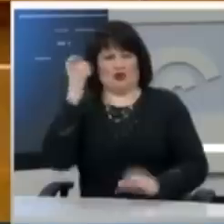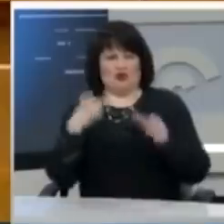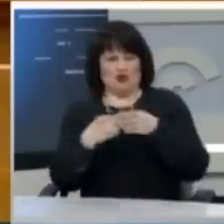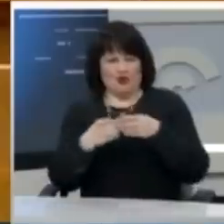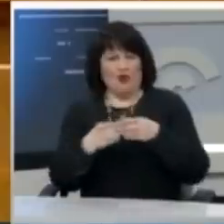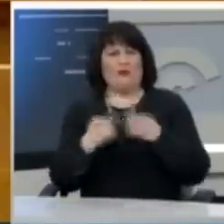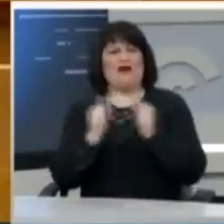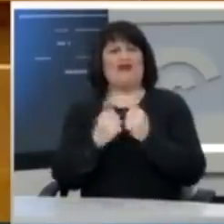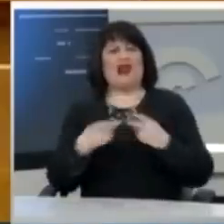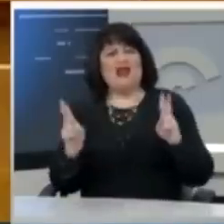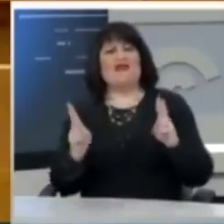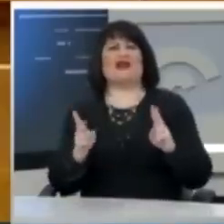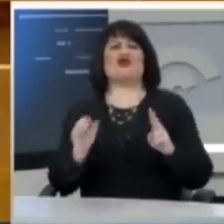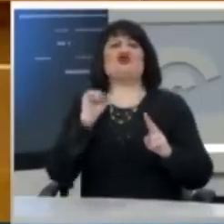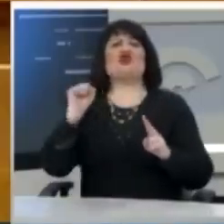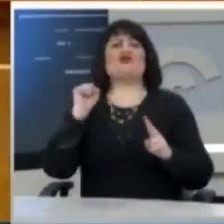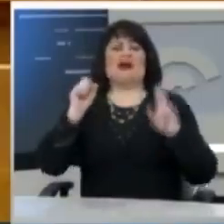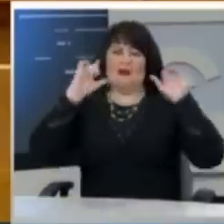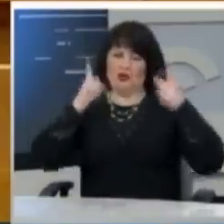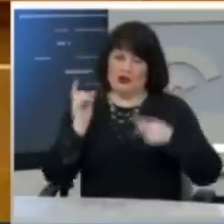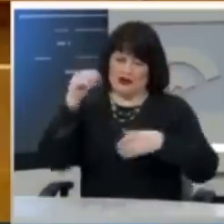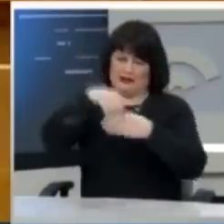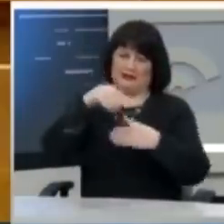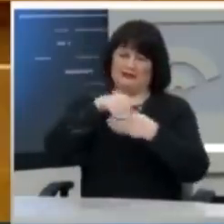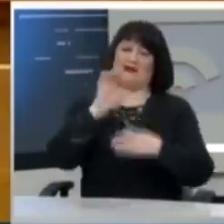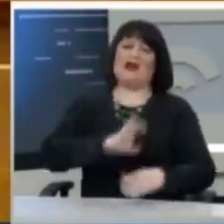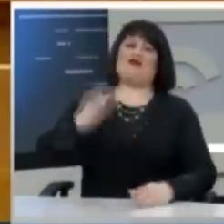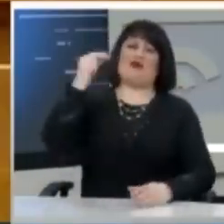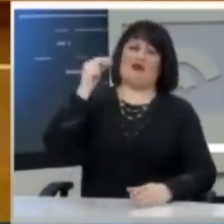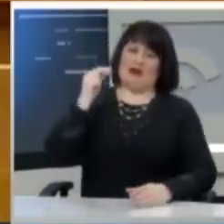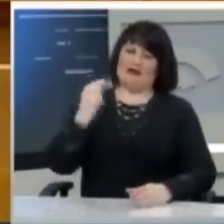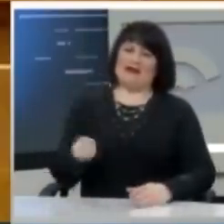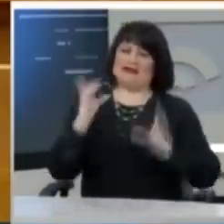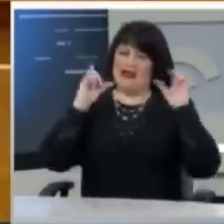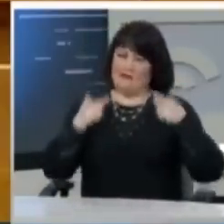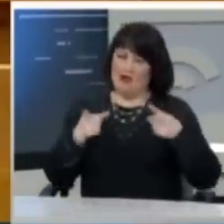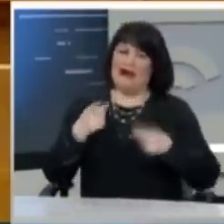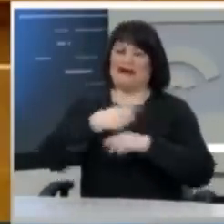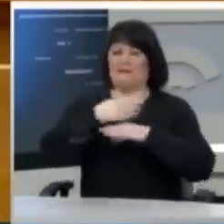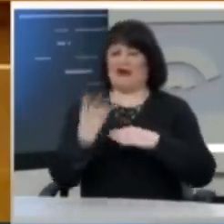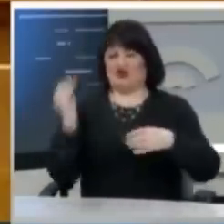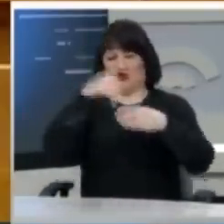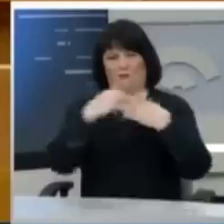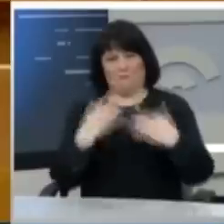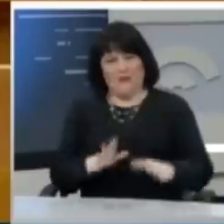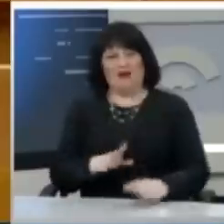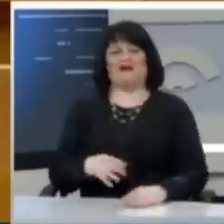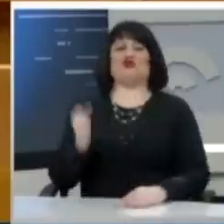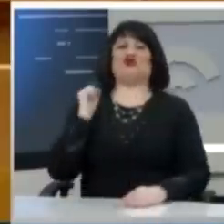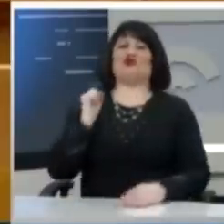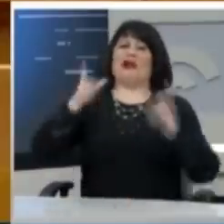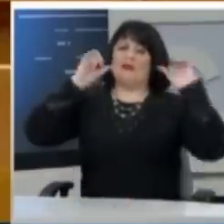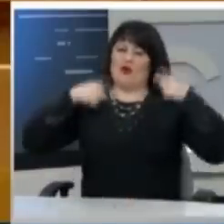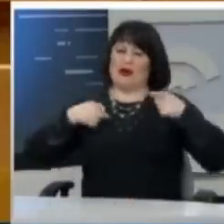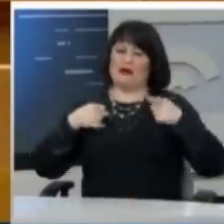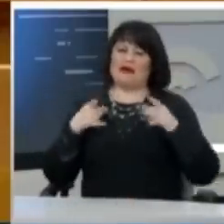των Φιλελευθέρων, στις οποίες συμμετέχουν οι ευρωβουλευτές της Νέας Δημοκρατίας του ΠΑΣΟΚ, στους Σοσιαλδημοκράτες